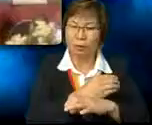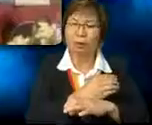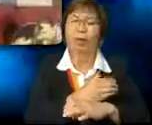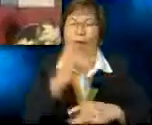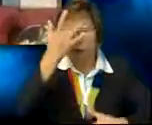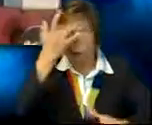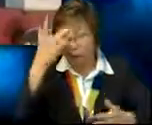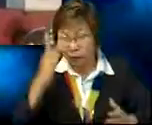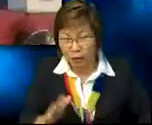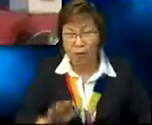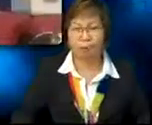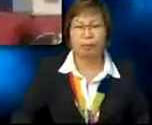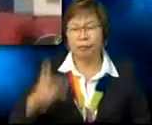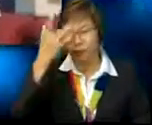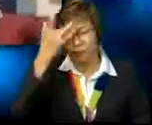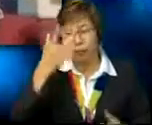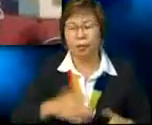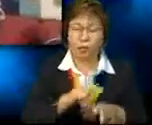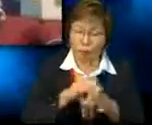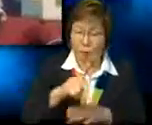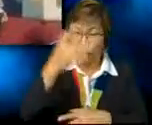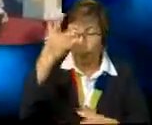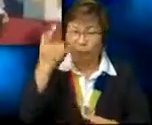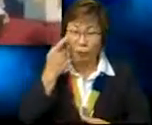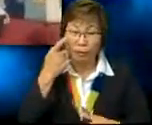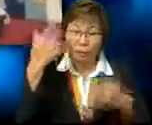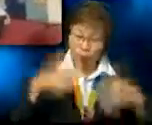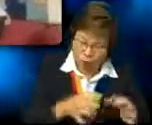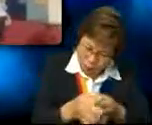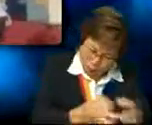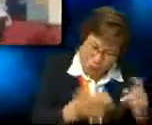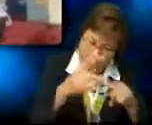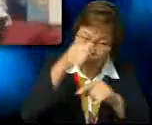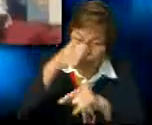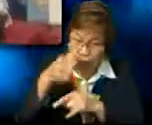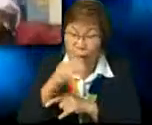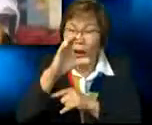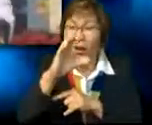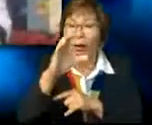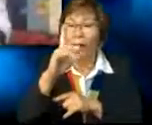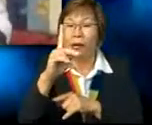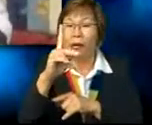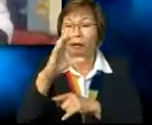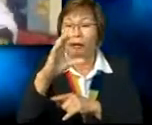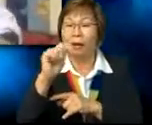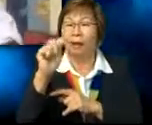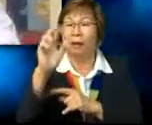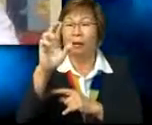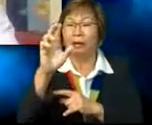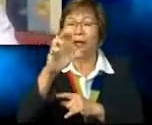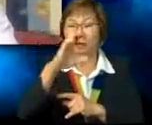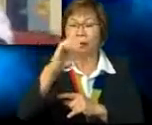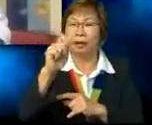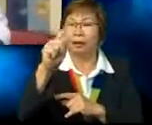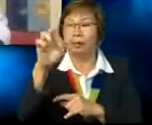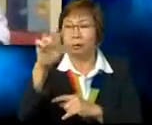mana jika seorang pakar mata itu telah menjalankan pembedahan seperti katarak di mana kita mengeluarkan ya